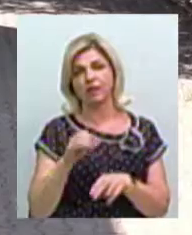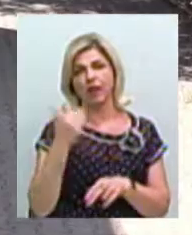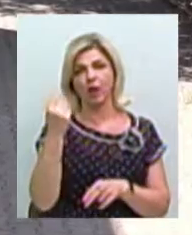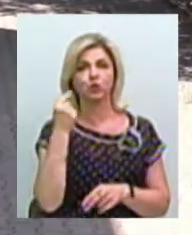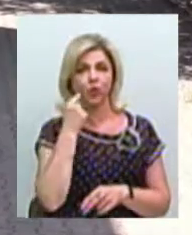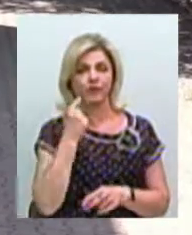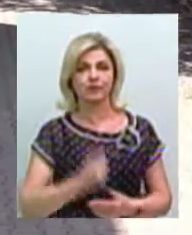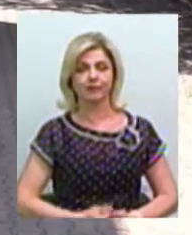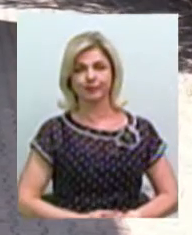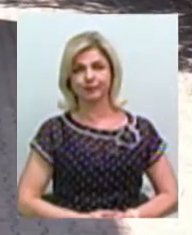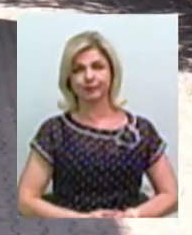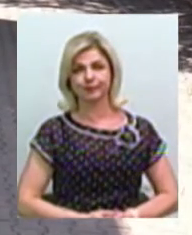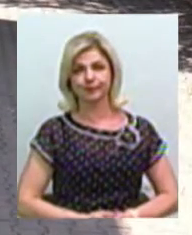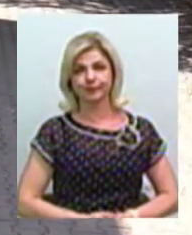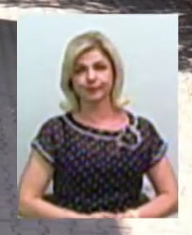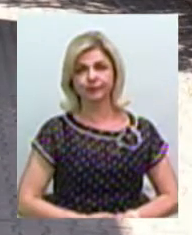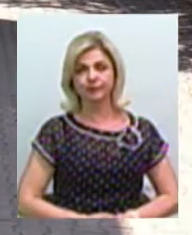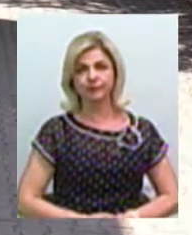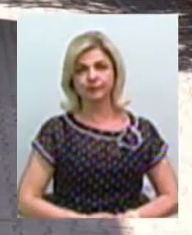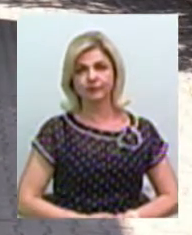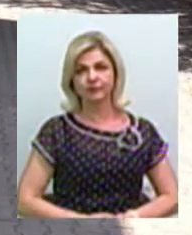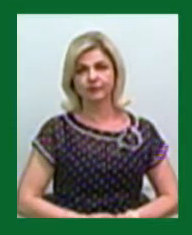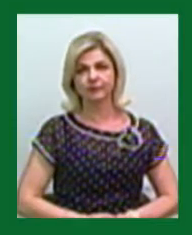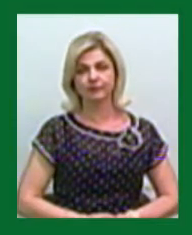Ніна Булах, Василь Філімон, новини ЮА Миколаїв.